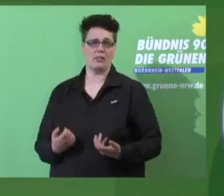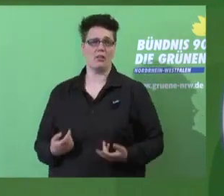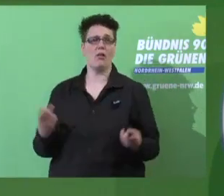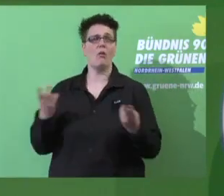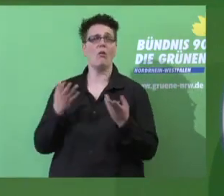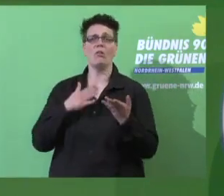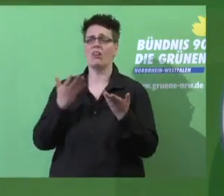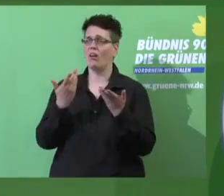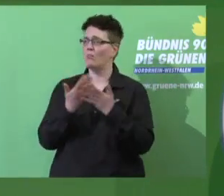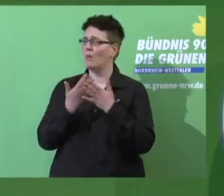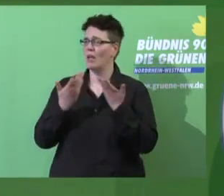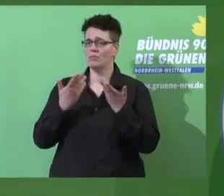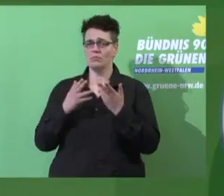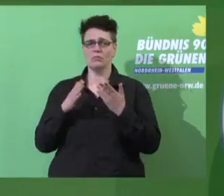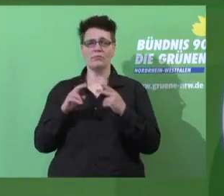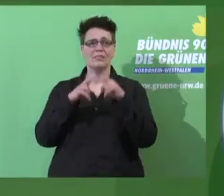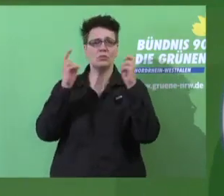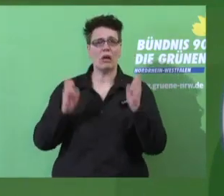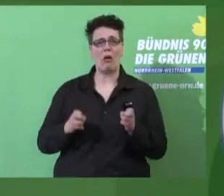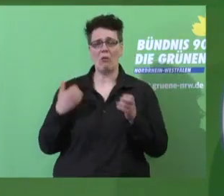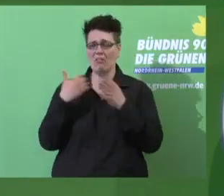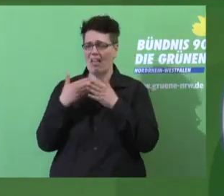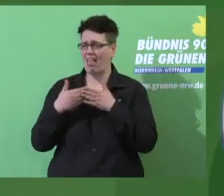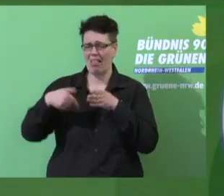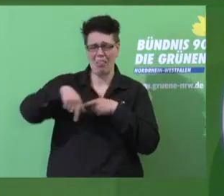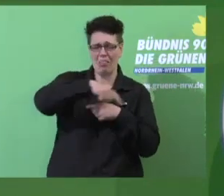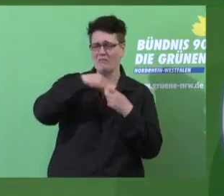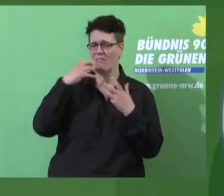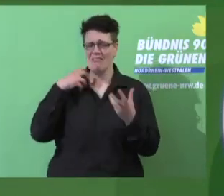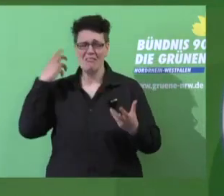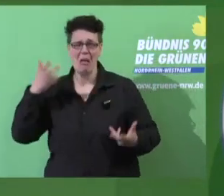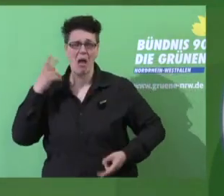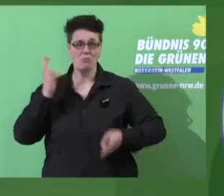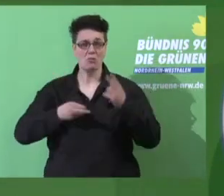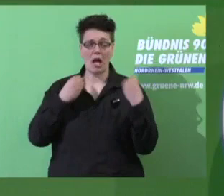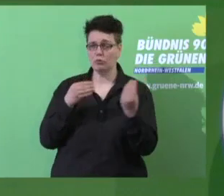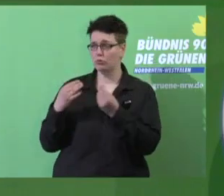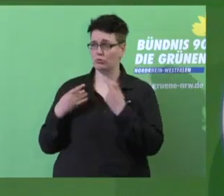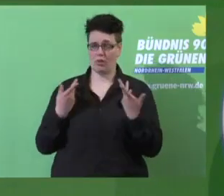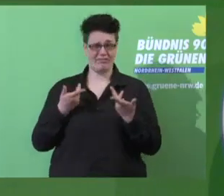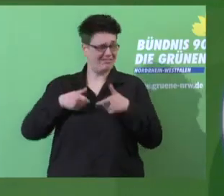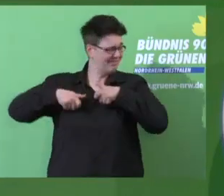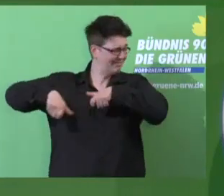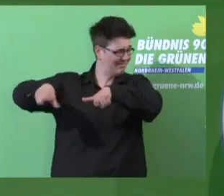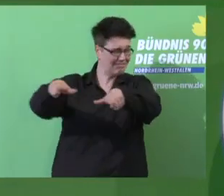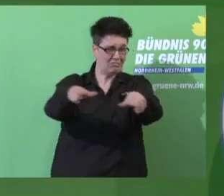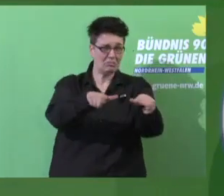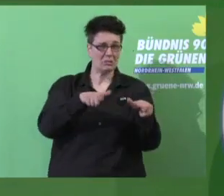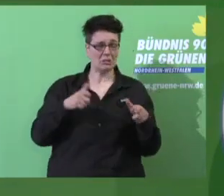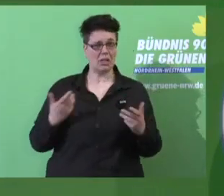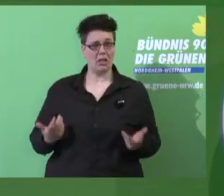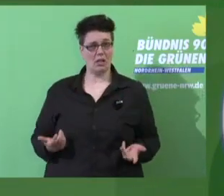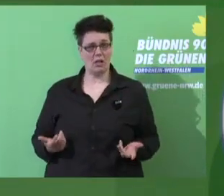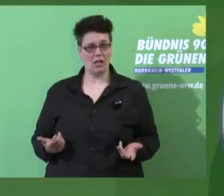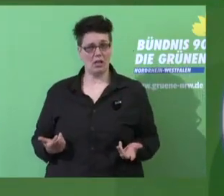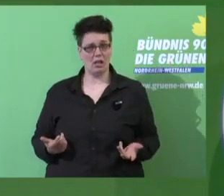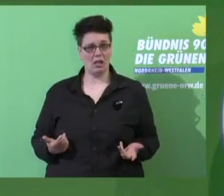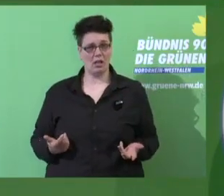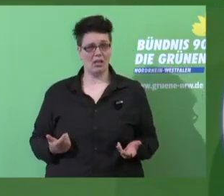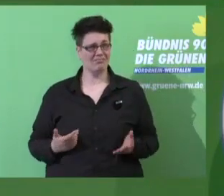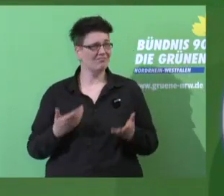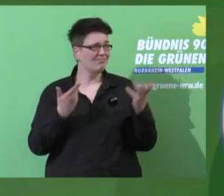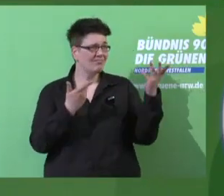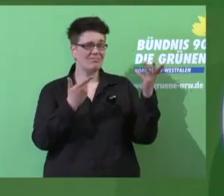und von Schadstoffen freigehalten sein? Will man nicht eine Stadt haben, die nicht nur Verkehrsraum ist, die nicht